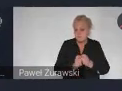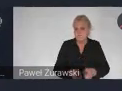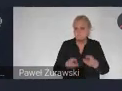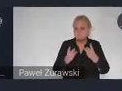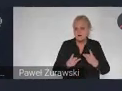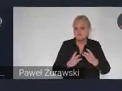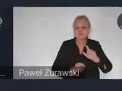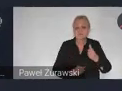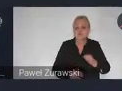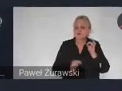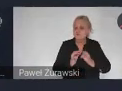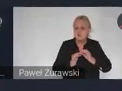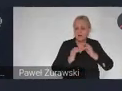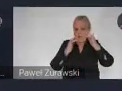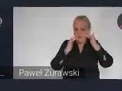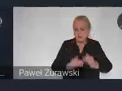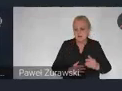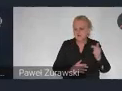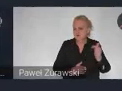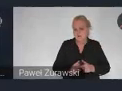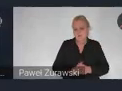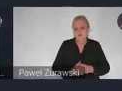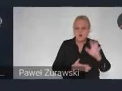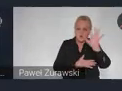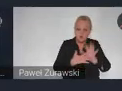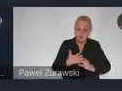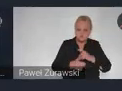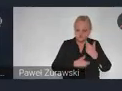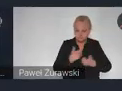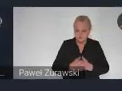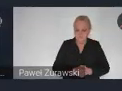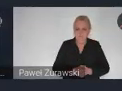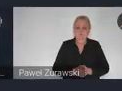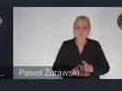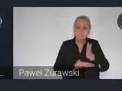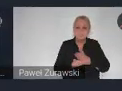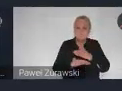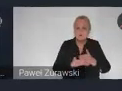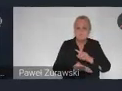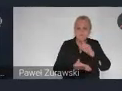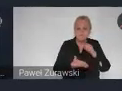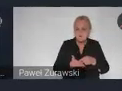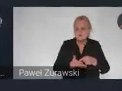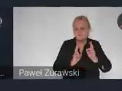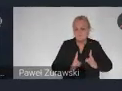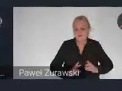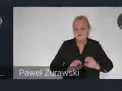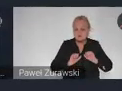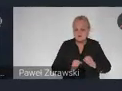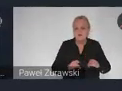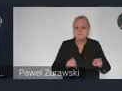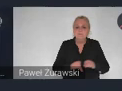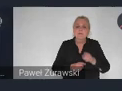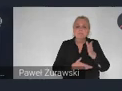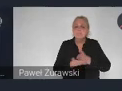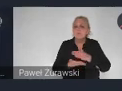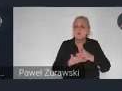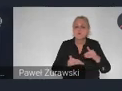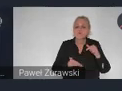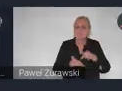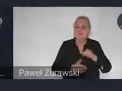wszystkim należy szczegółowo opisać z podziałem na właśnie konkretne działania i w podziale na